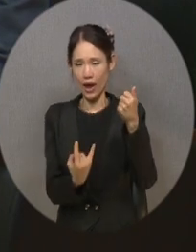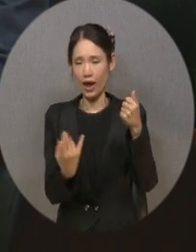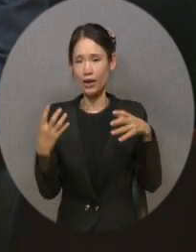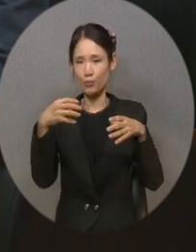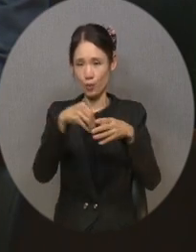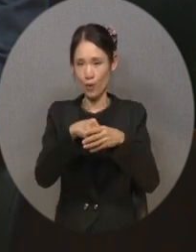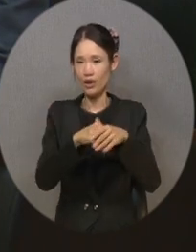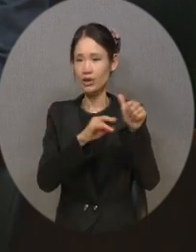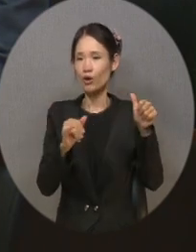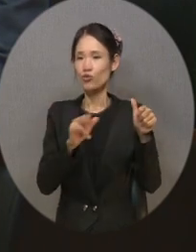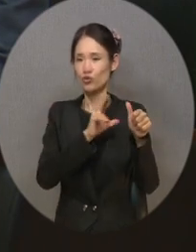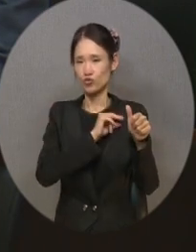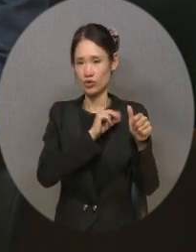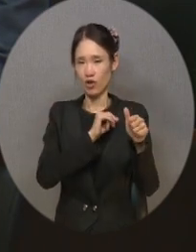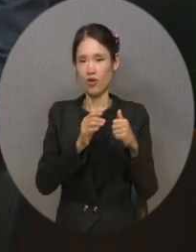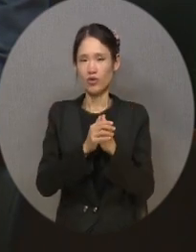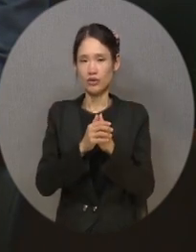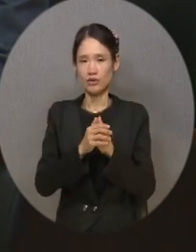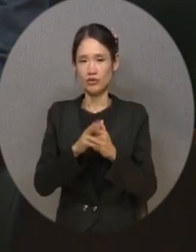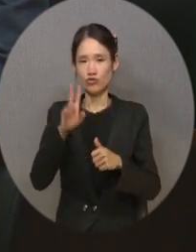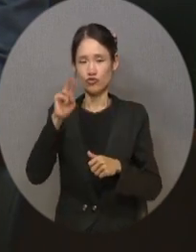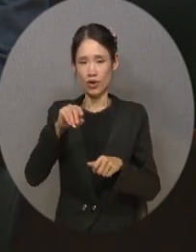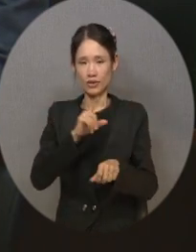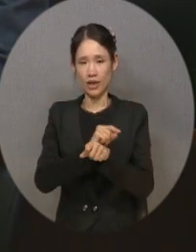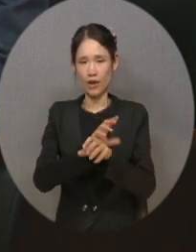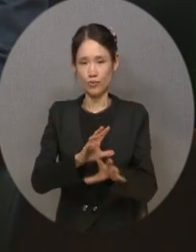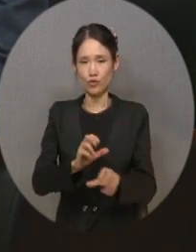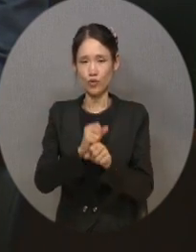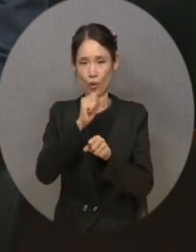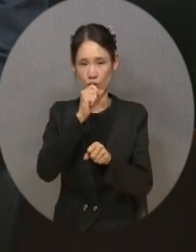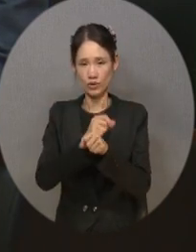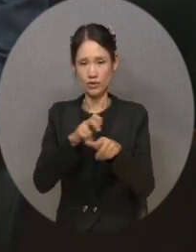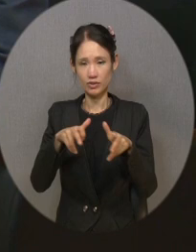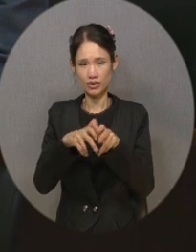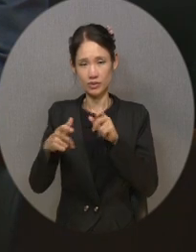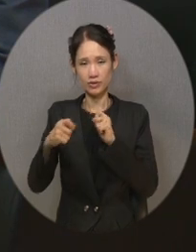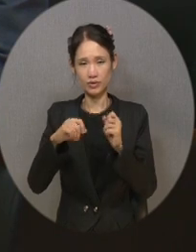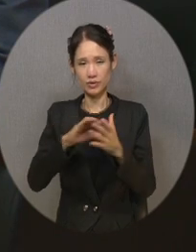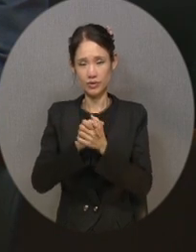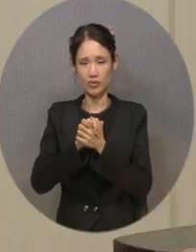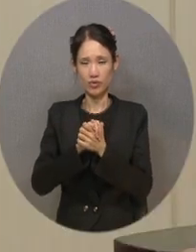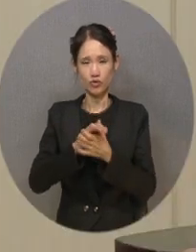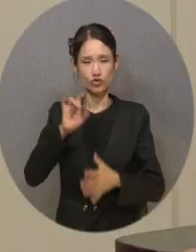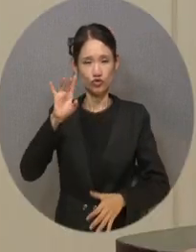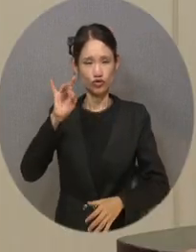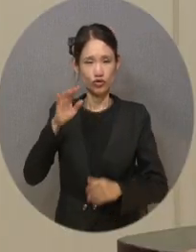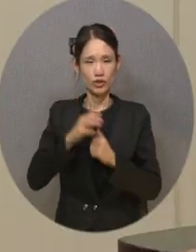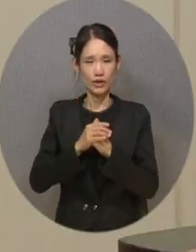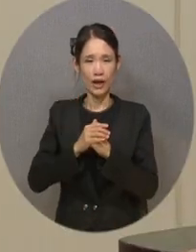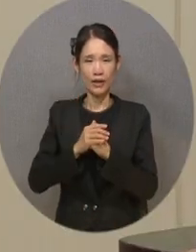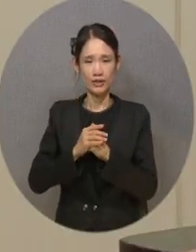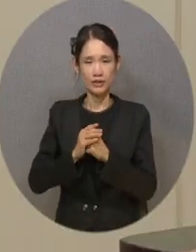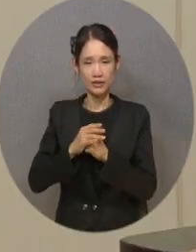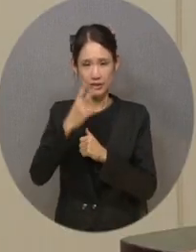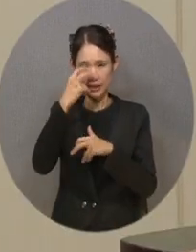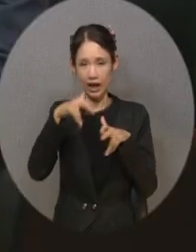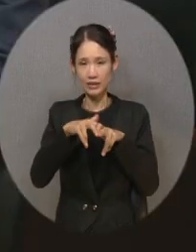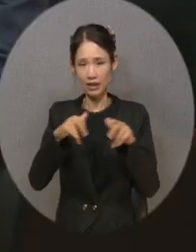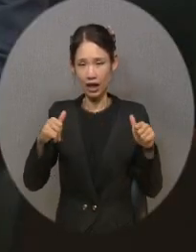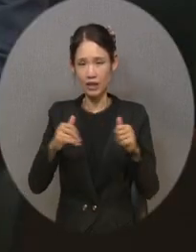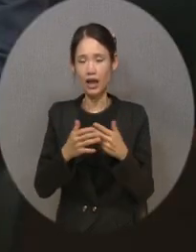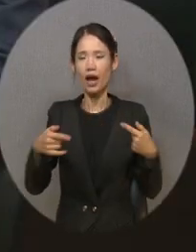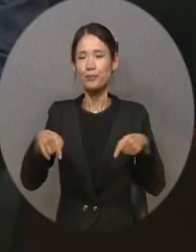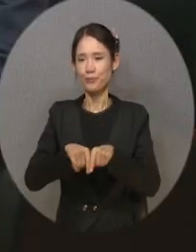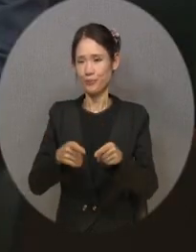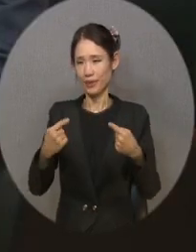위원과 또 UN 사무총장, 장애와 접근성 특사, 또 UN 대사 중 유일한 시각장애 대사 등이 참석하지 않습니까?